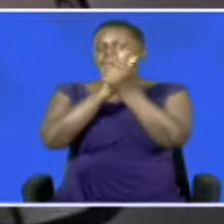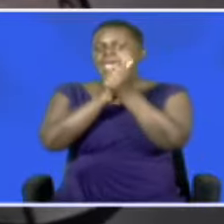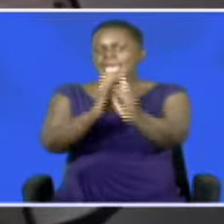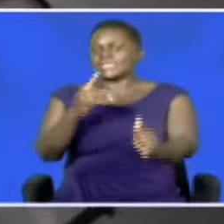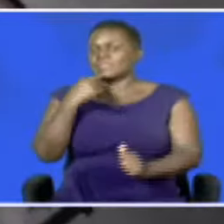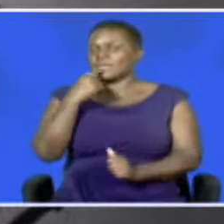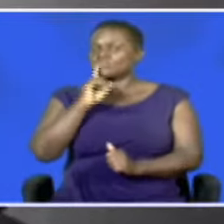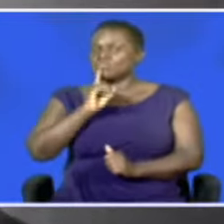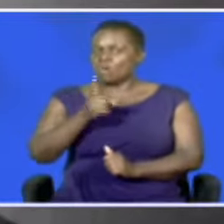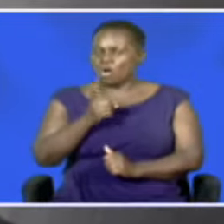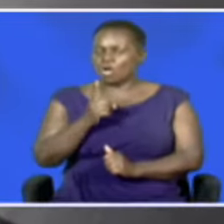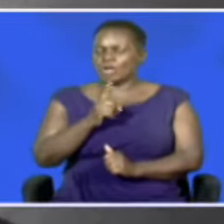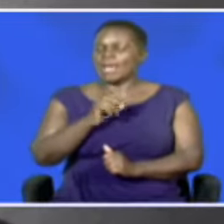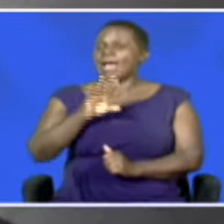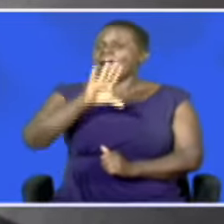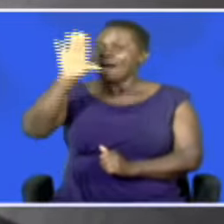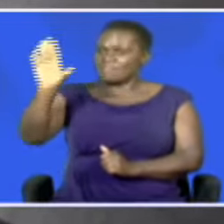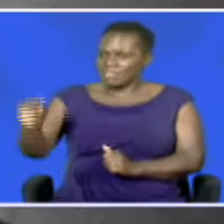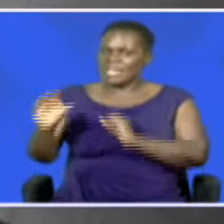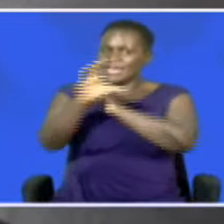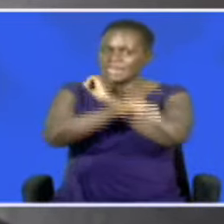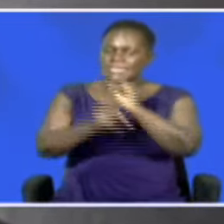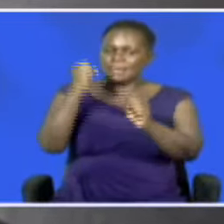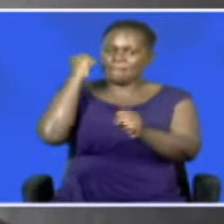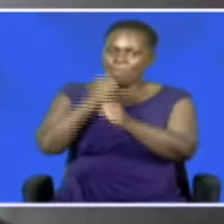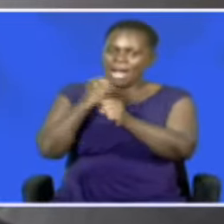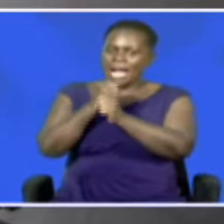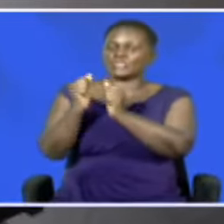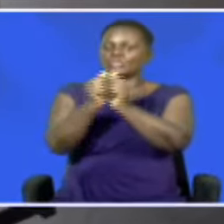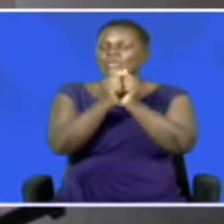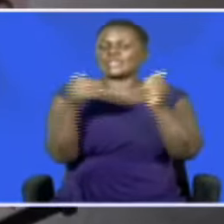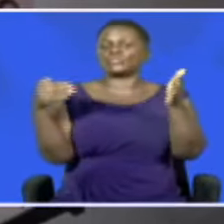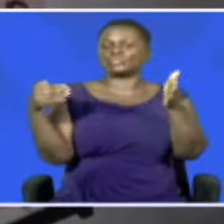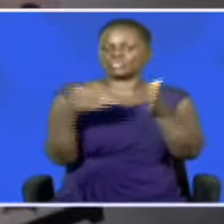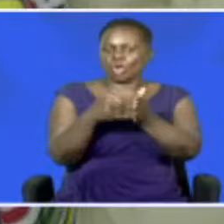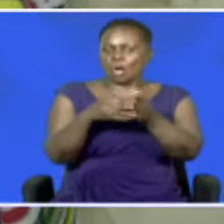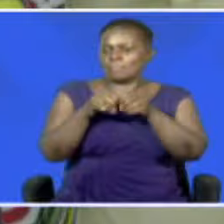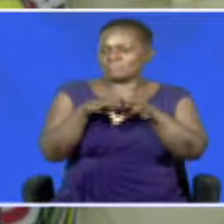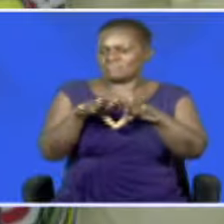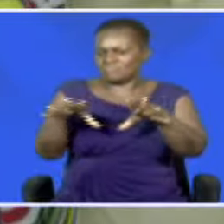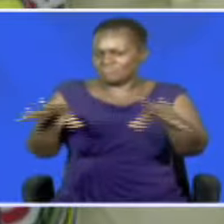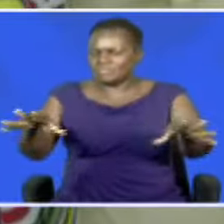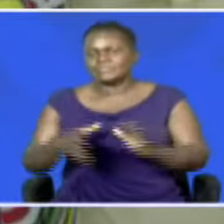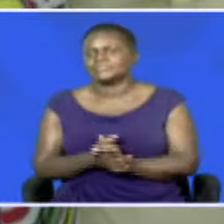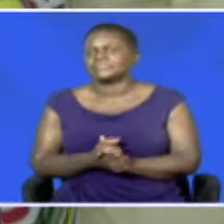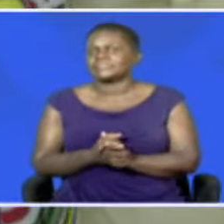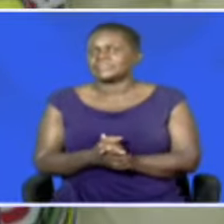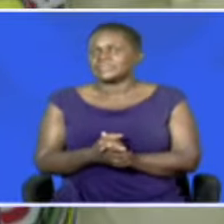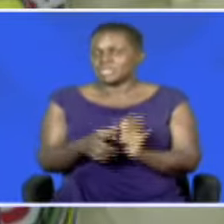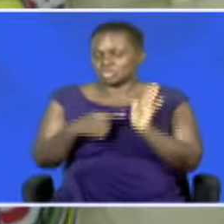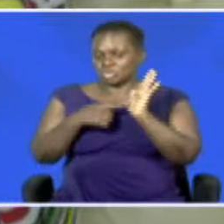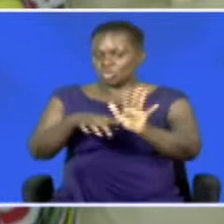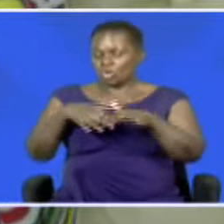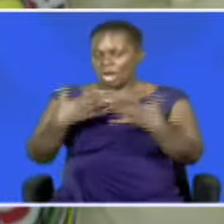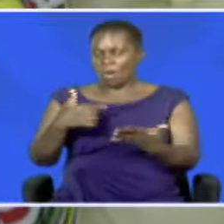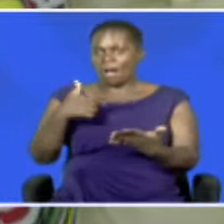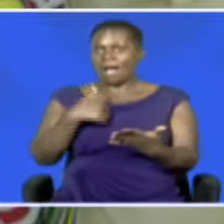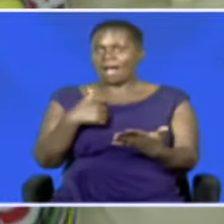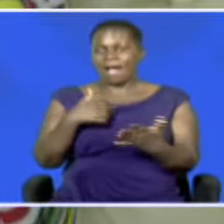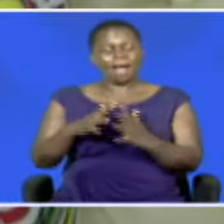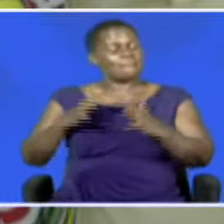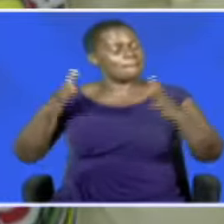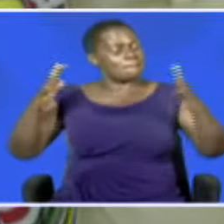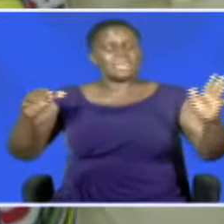kwamba ni sharti mataifa barani kushirikiana ili kusitisha msambao huo. It simply tells us that we are dealing with a